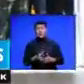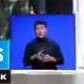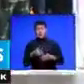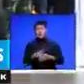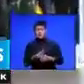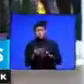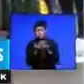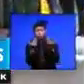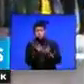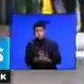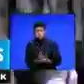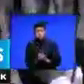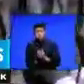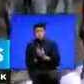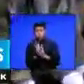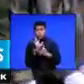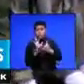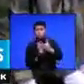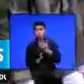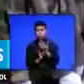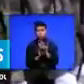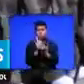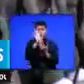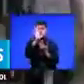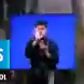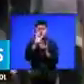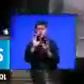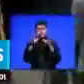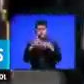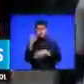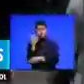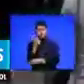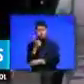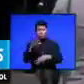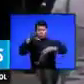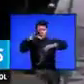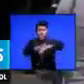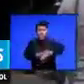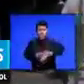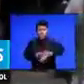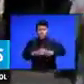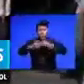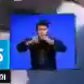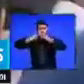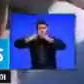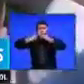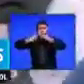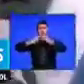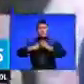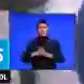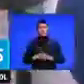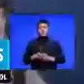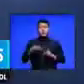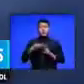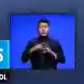semak belukar muncul sekelompok warga yang diduga anggota KKSB bersenjata api, menangkap dan menyandera korban. Sedangkan Bribka